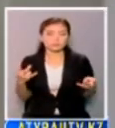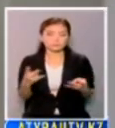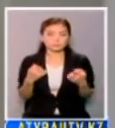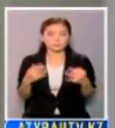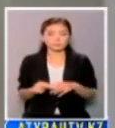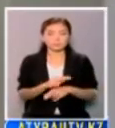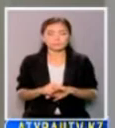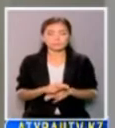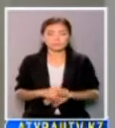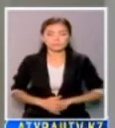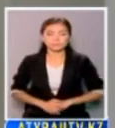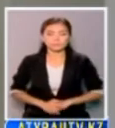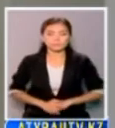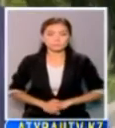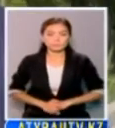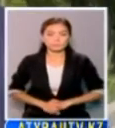для лечебного процесса.